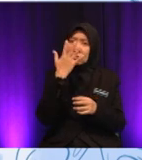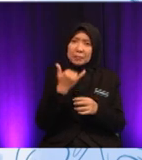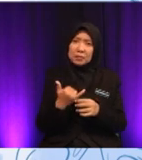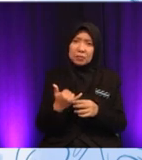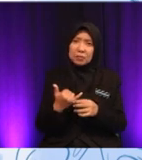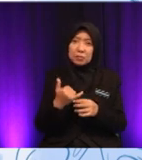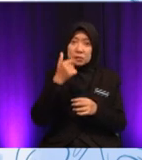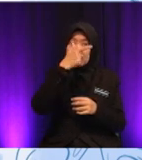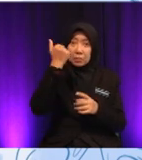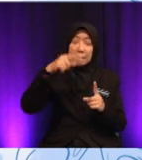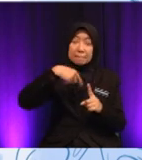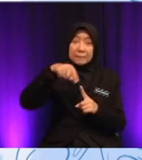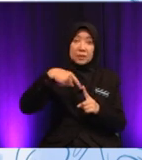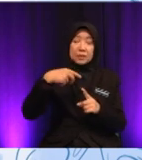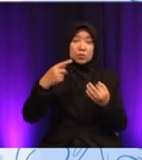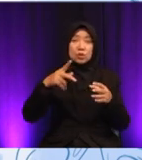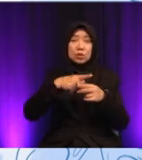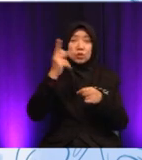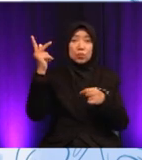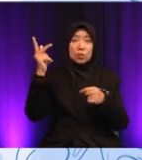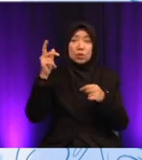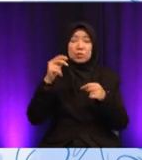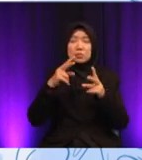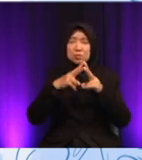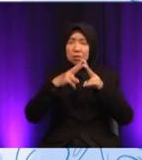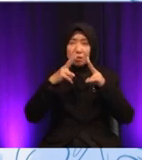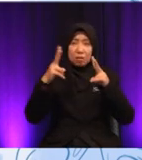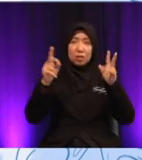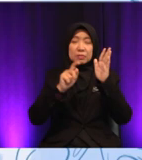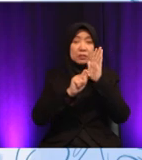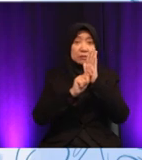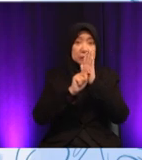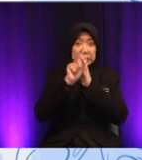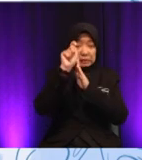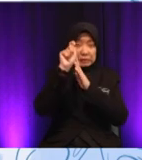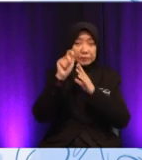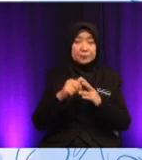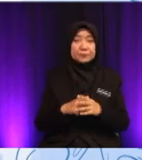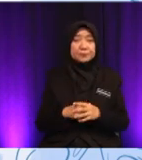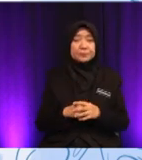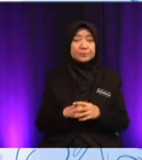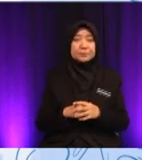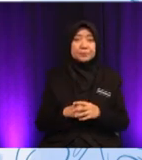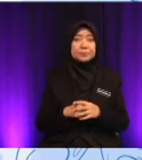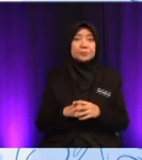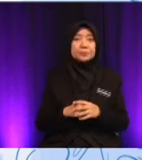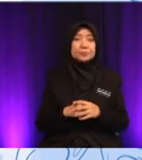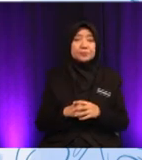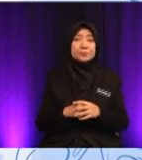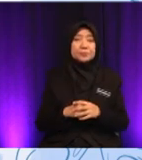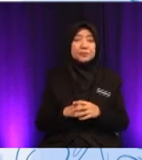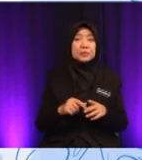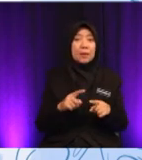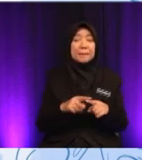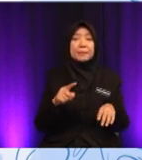sebab dia mengeluarkan sinar yang paling tinggi sebenarnya warna kuning tapi Pak dia masih